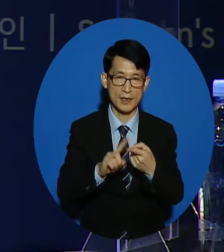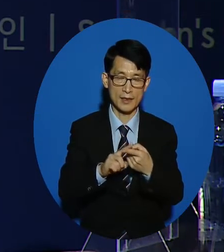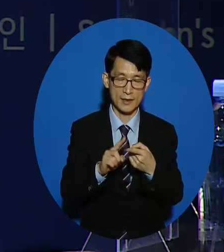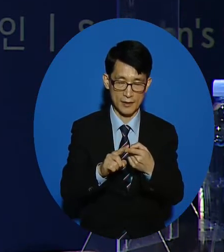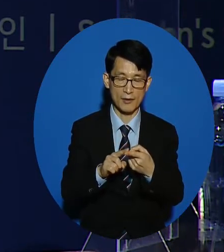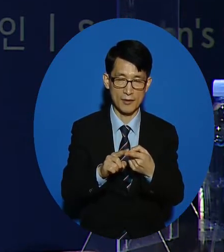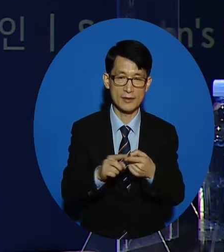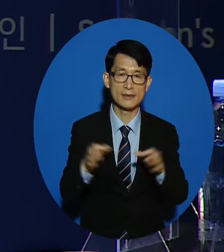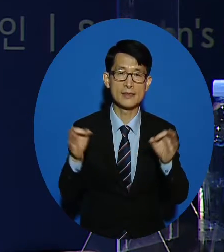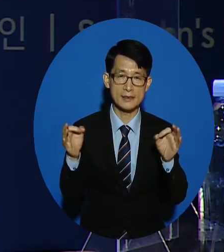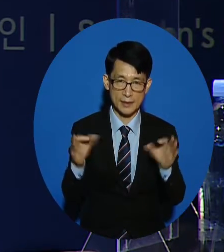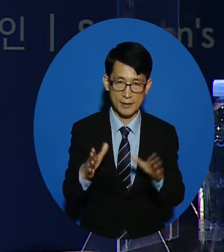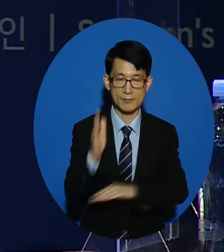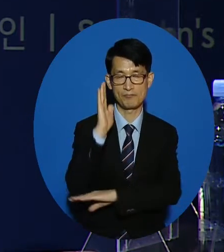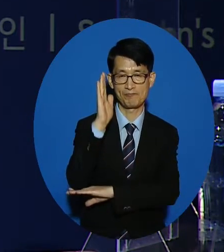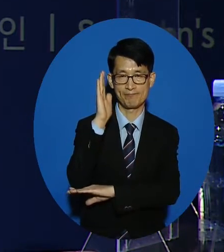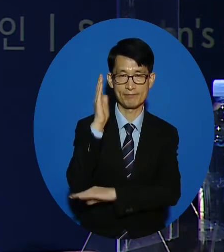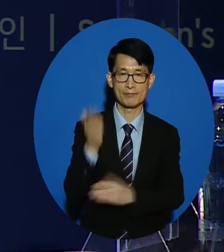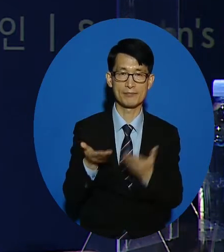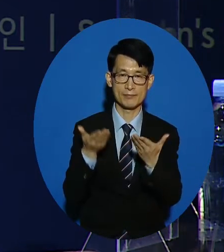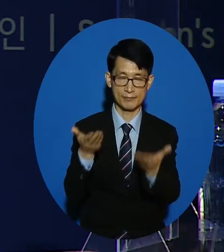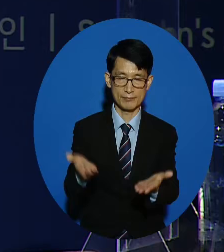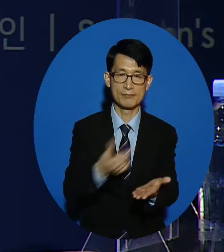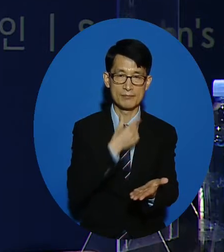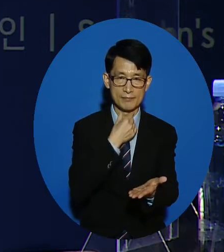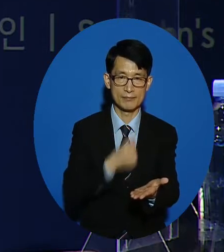잠시 말씀을 드리도록 하겠습니다.